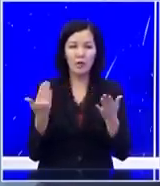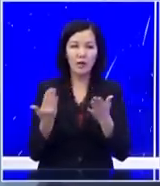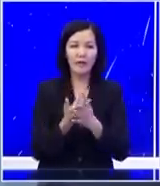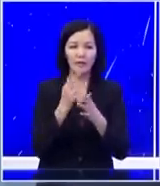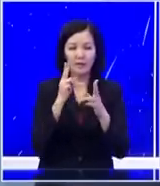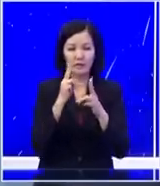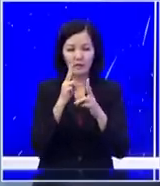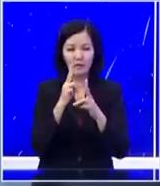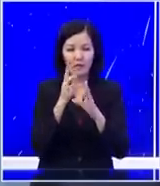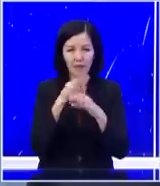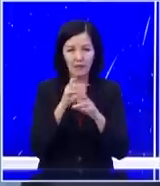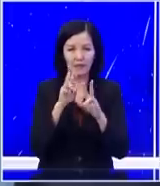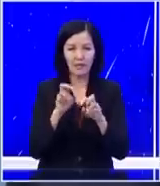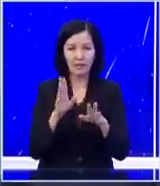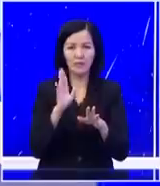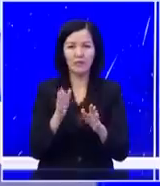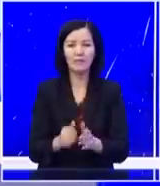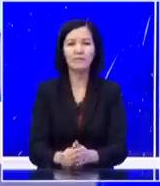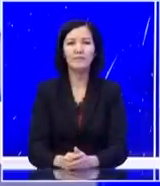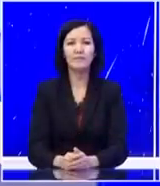анализ соксилер тапсырады.